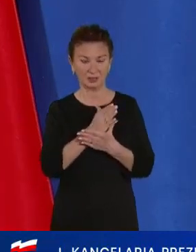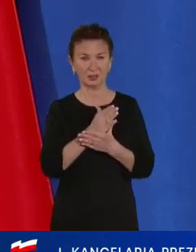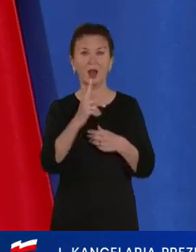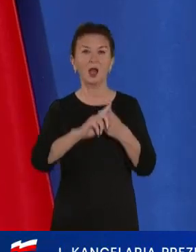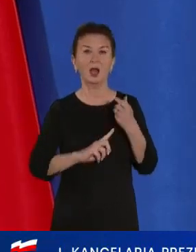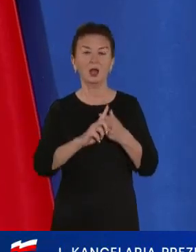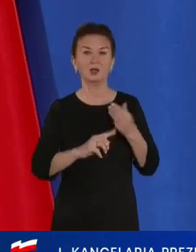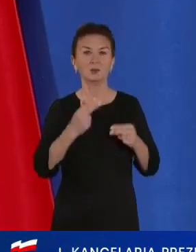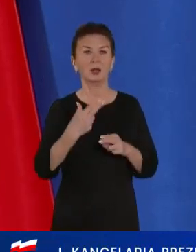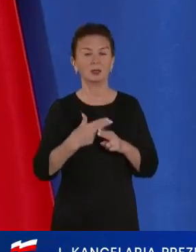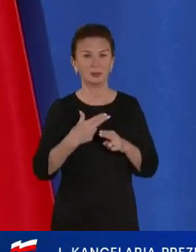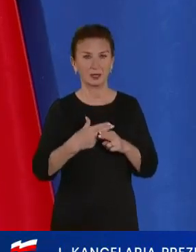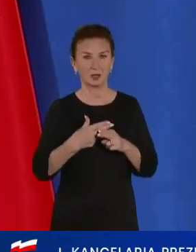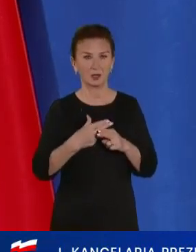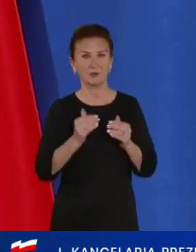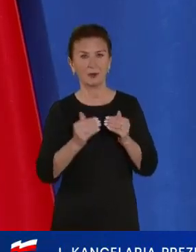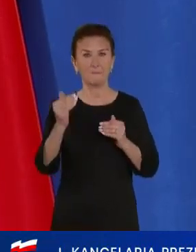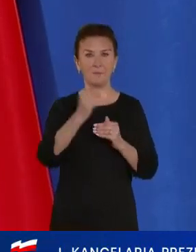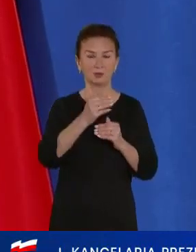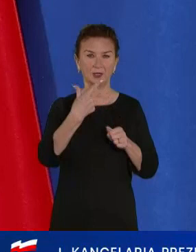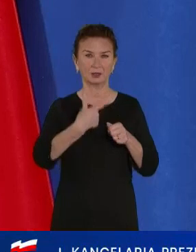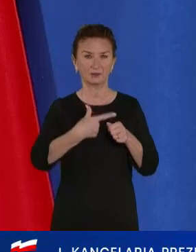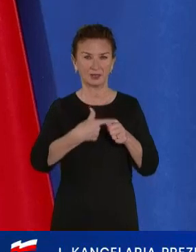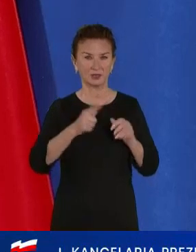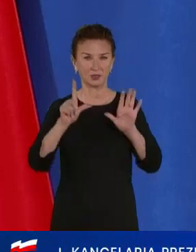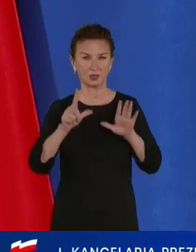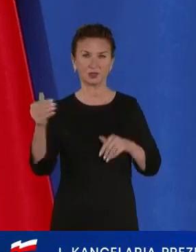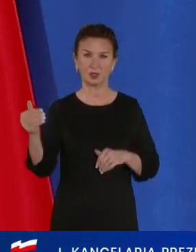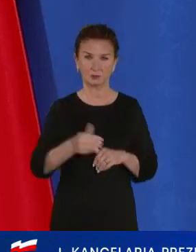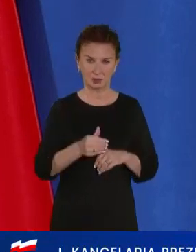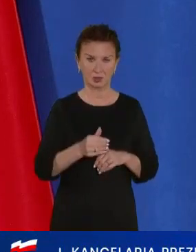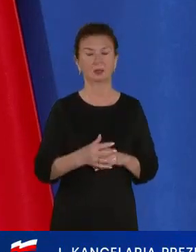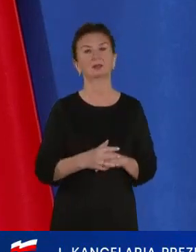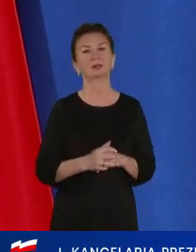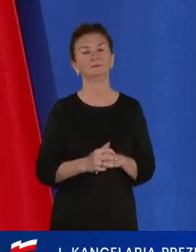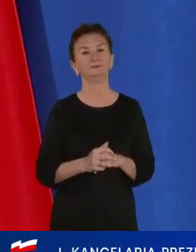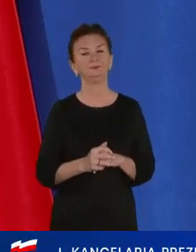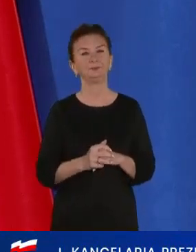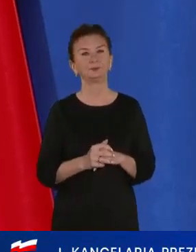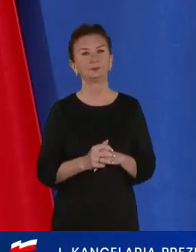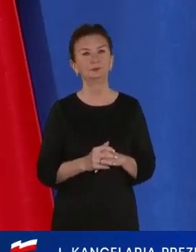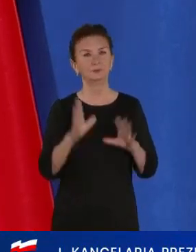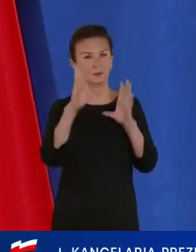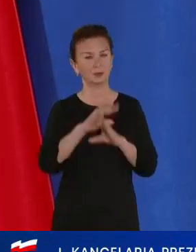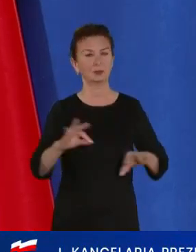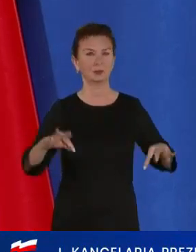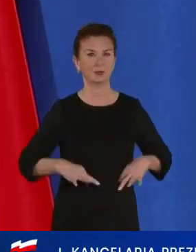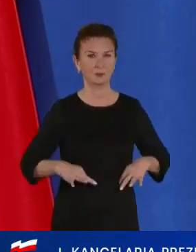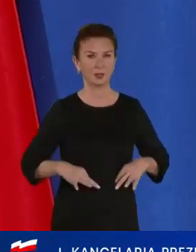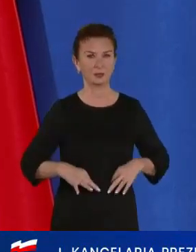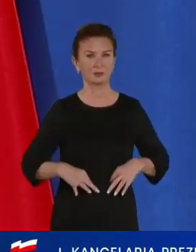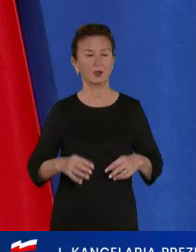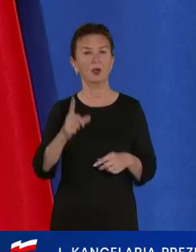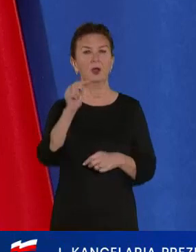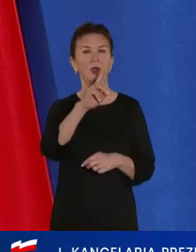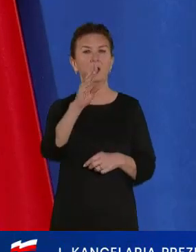zachorowań 27 tysięcy, bo tak ustawiliśmy sobie progi. Szanowni Państwo,